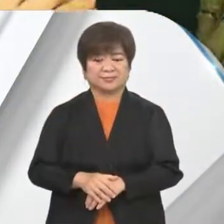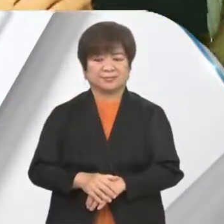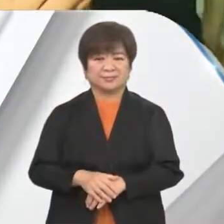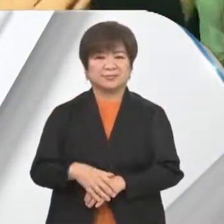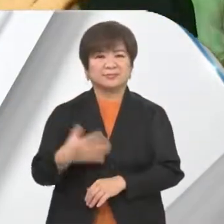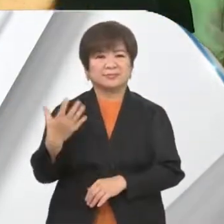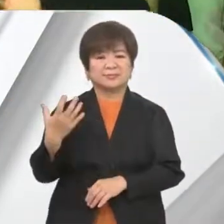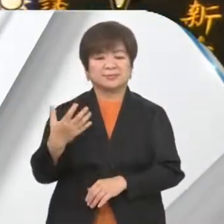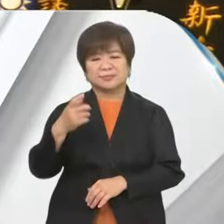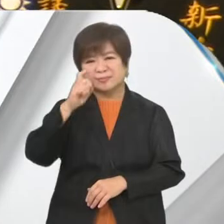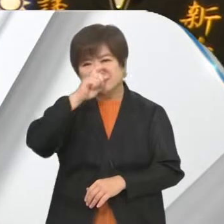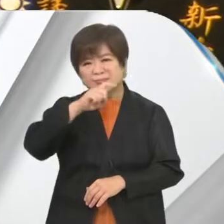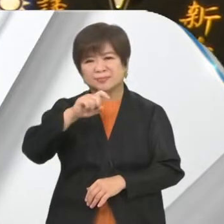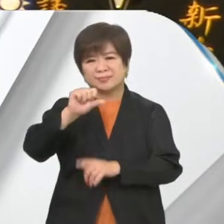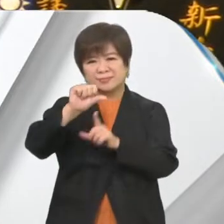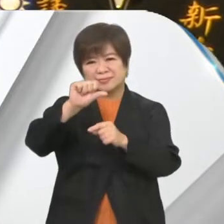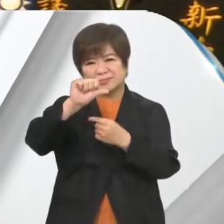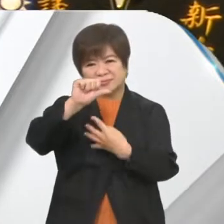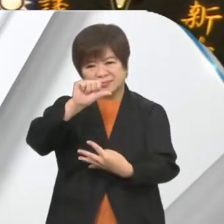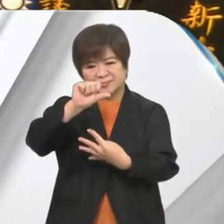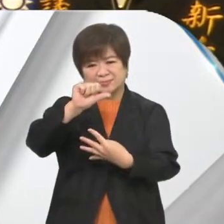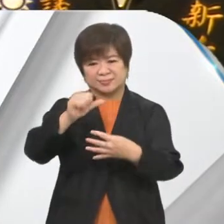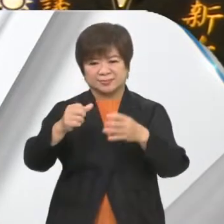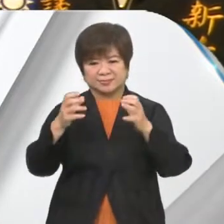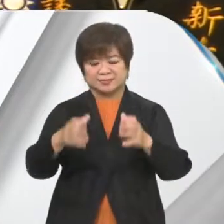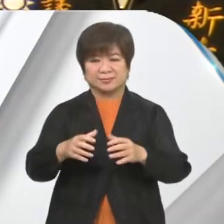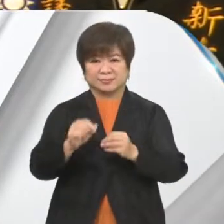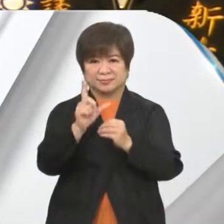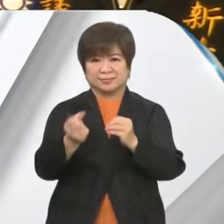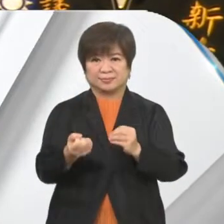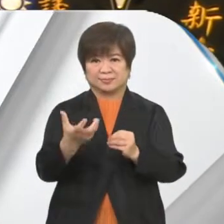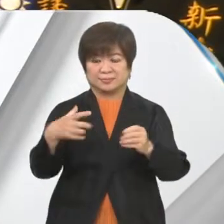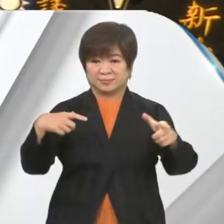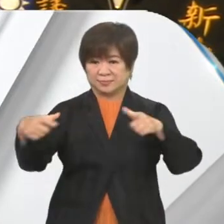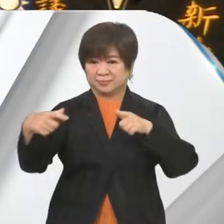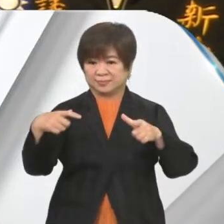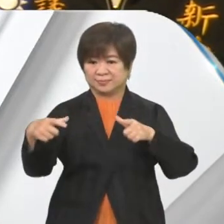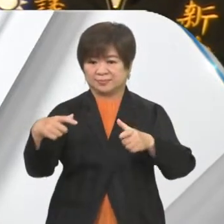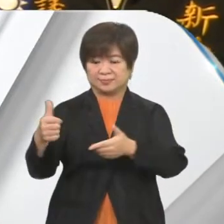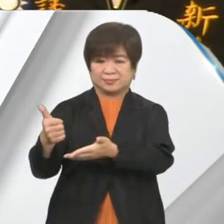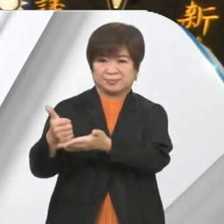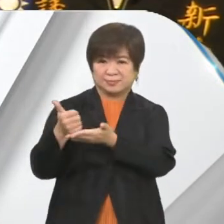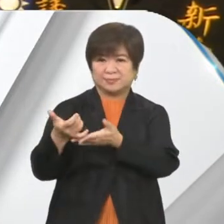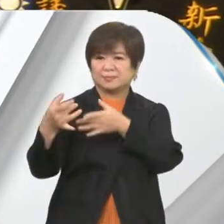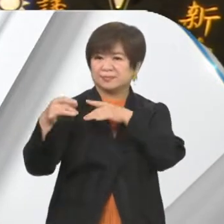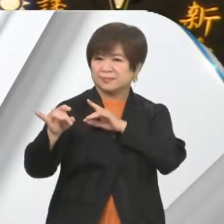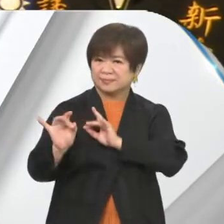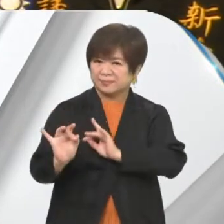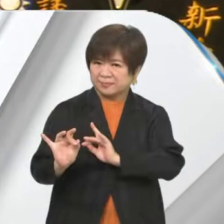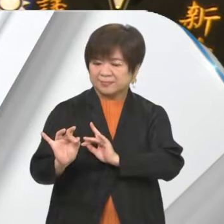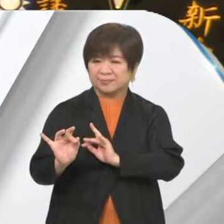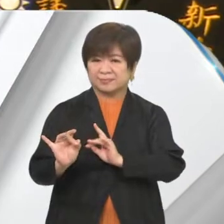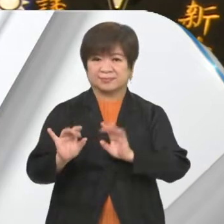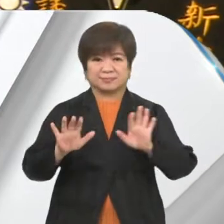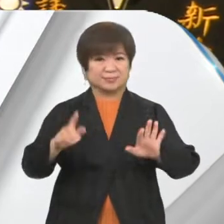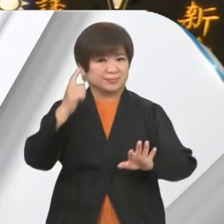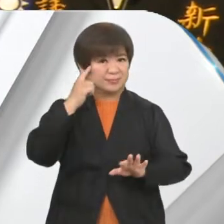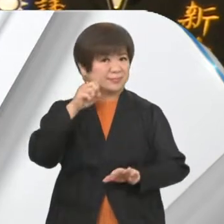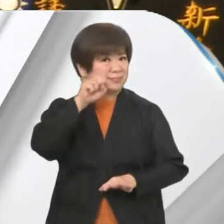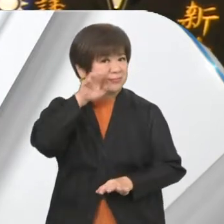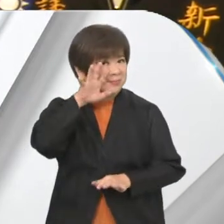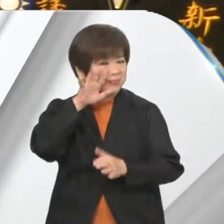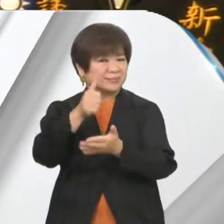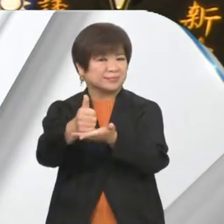四号，我们举办了明华园的表演，我们很荣幸请